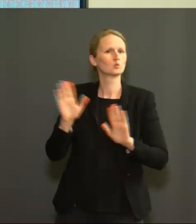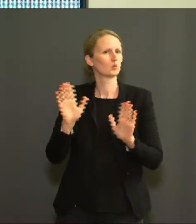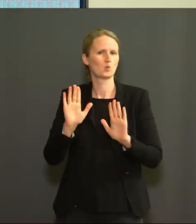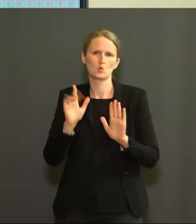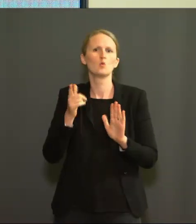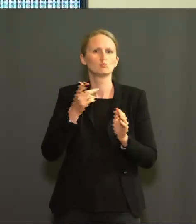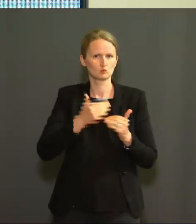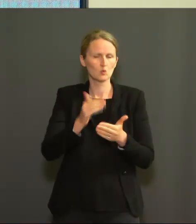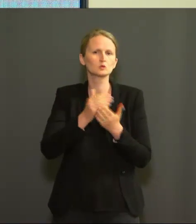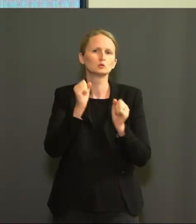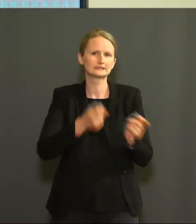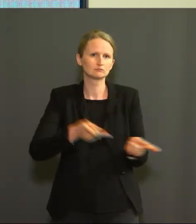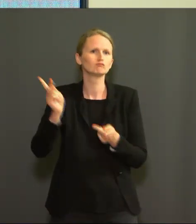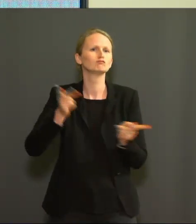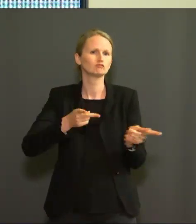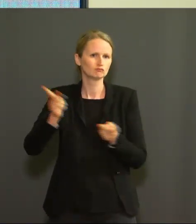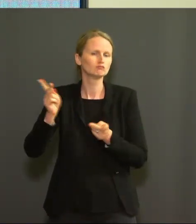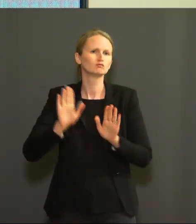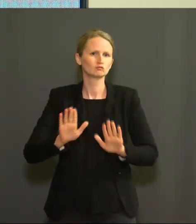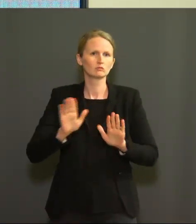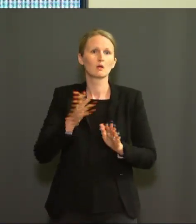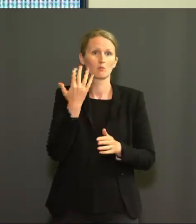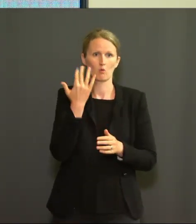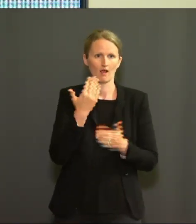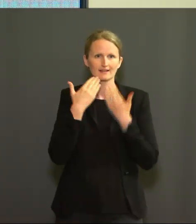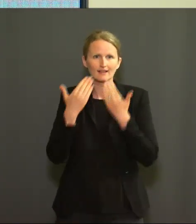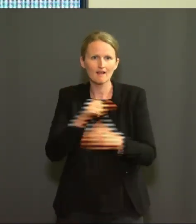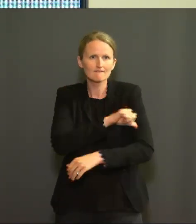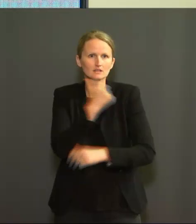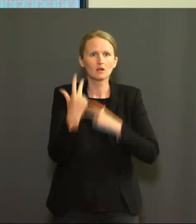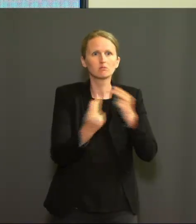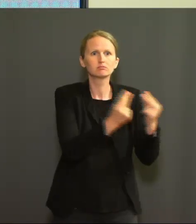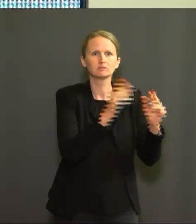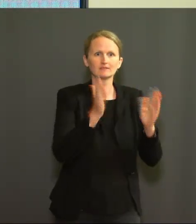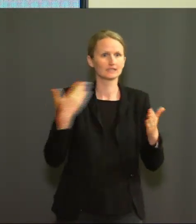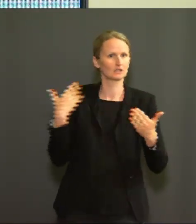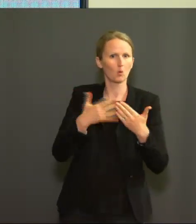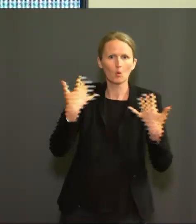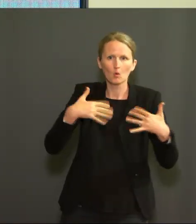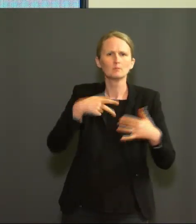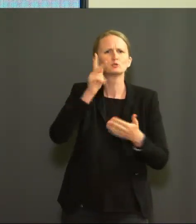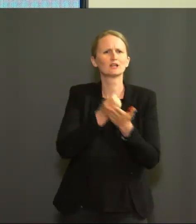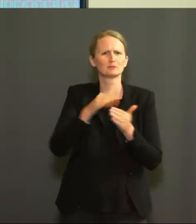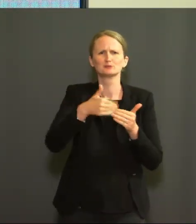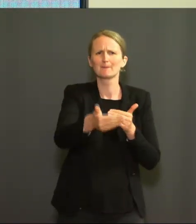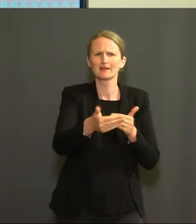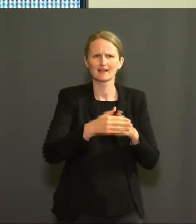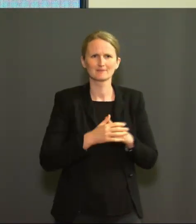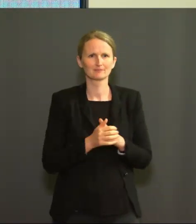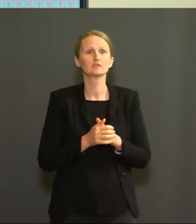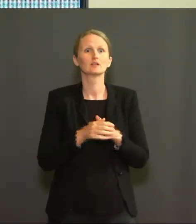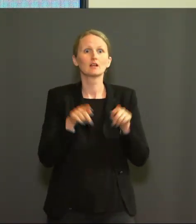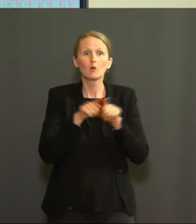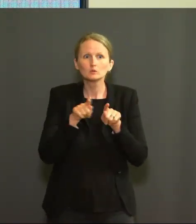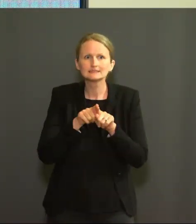campagne de vaccination qui a atteint sa pleine vitesse et dont on va vous parler dans quelques minutes, et d'autre part parce que un certain